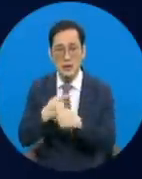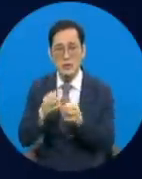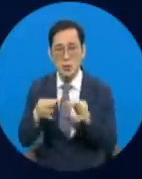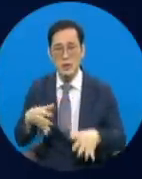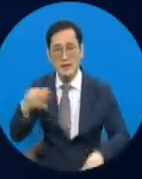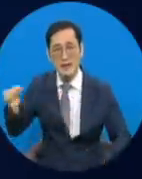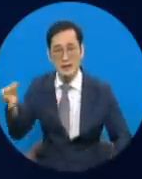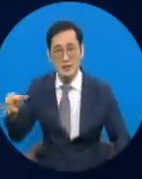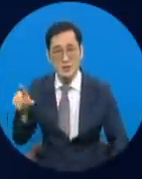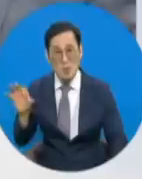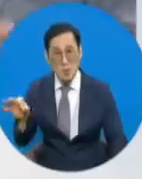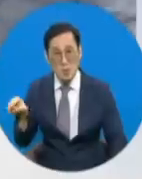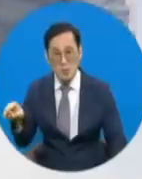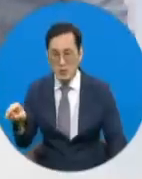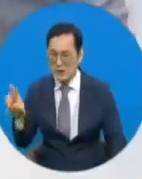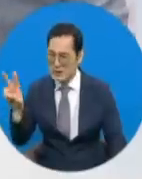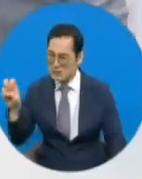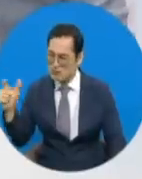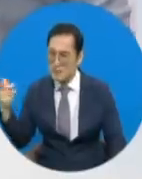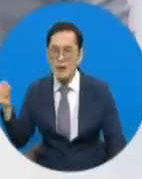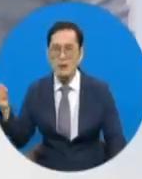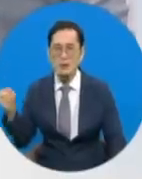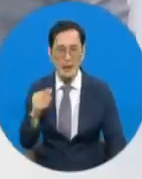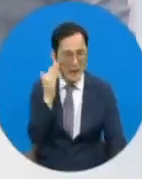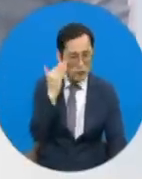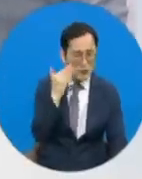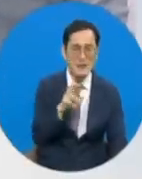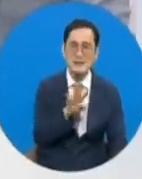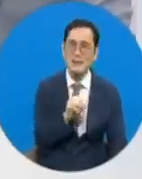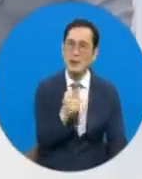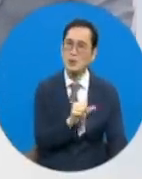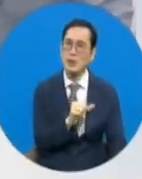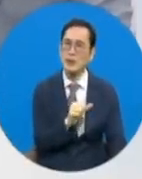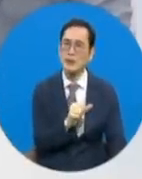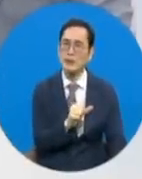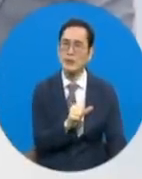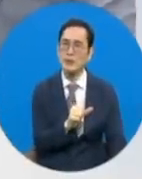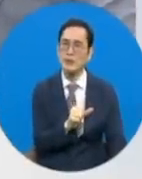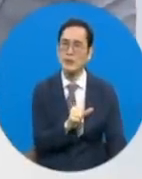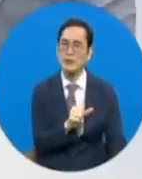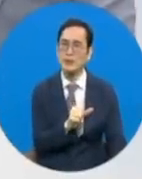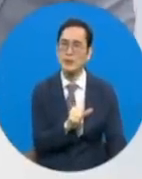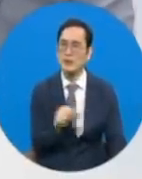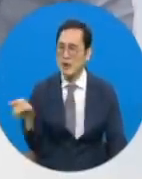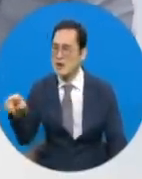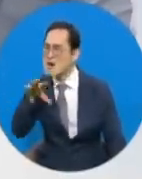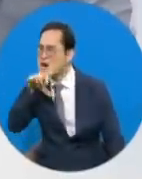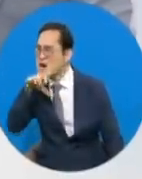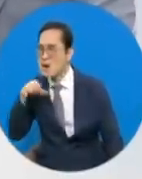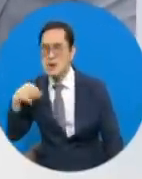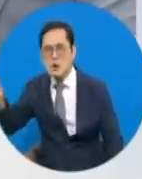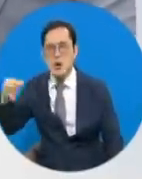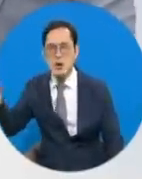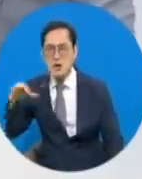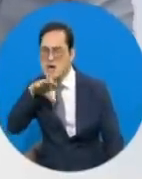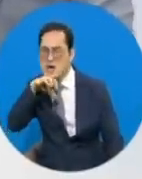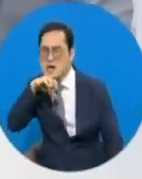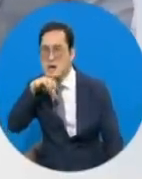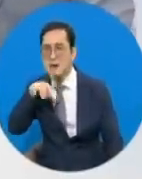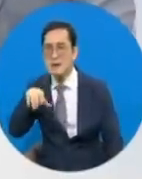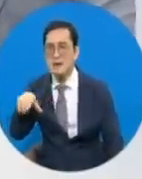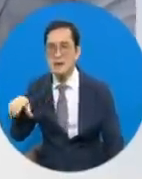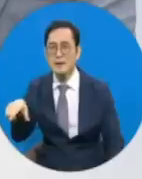한 4만 5천 원 정도, 상당히 차이는 있습니다만은 어쨌든 그와 같은 불만들이 고조되고 있다는 측면이 있기